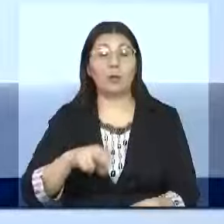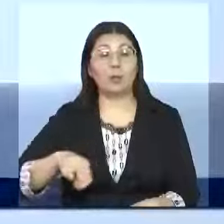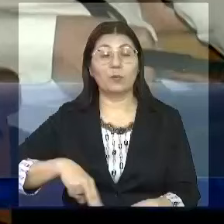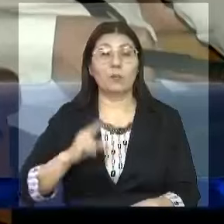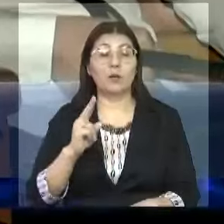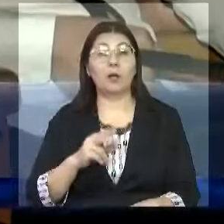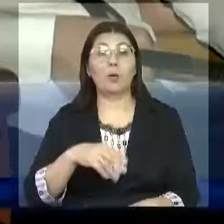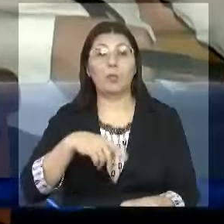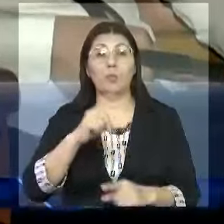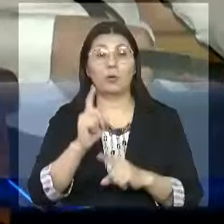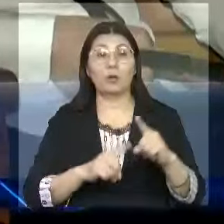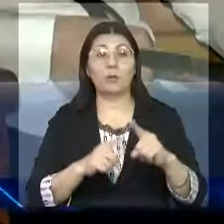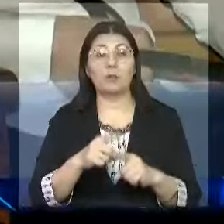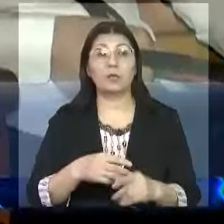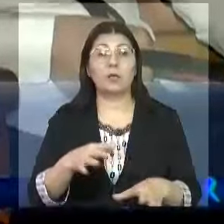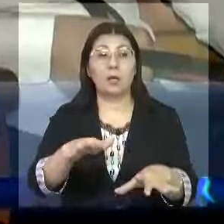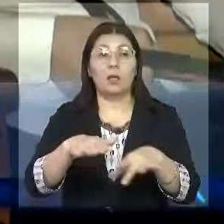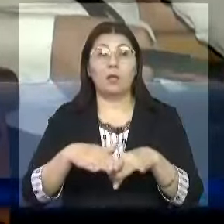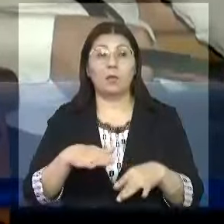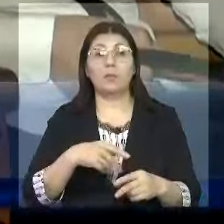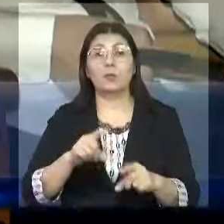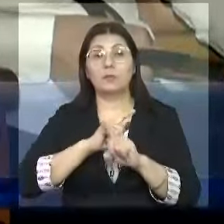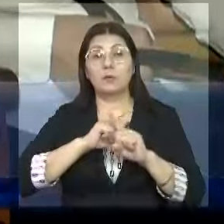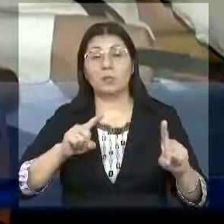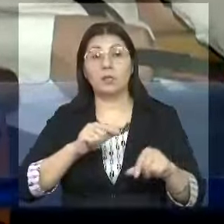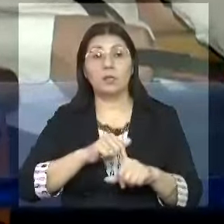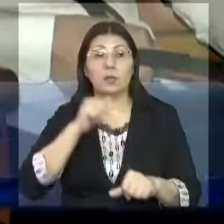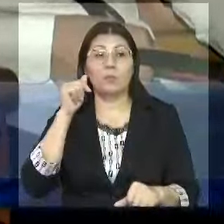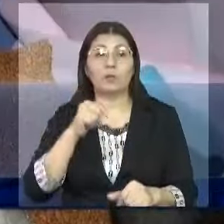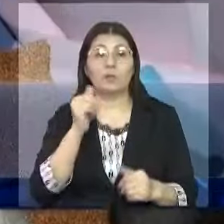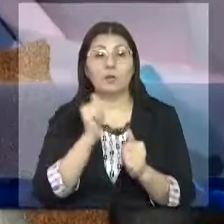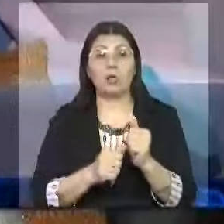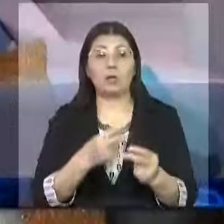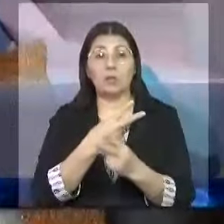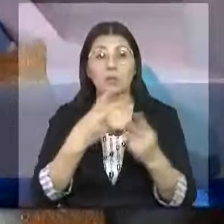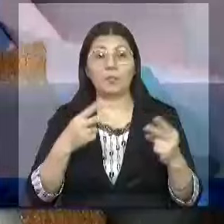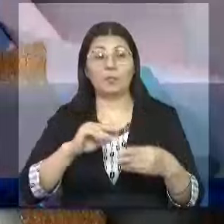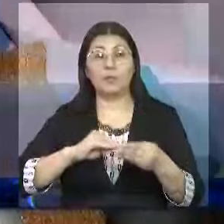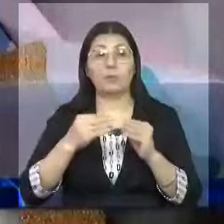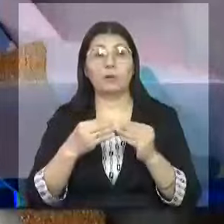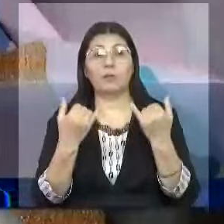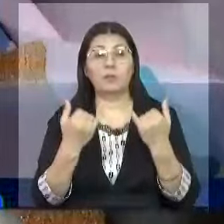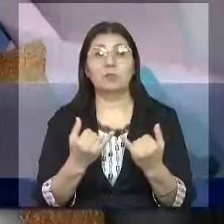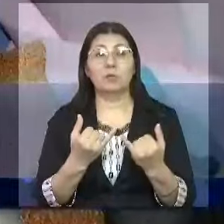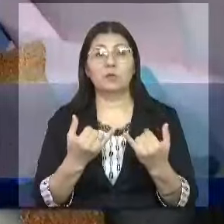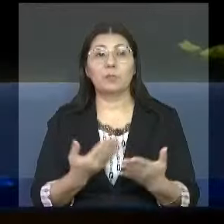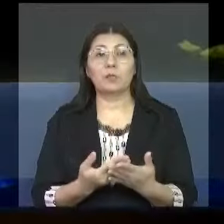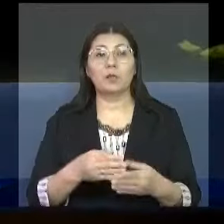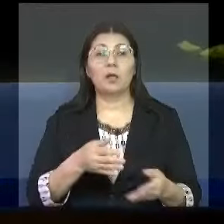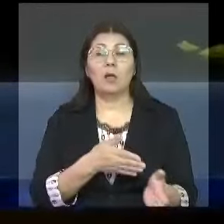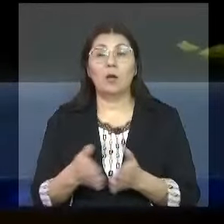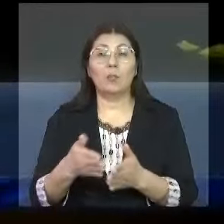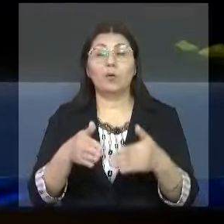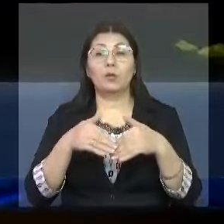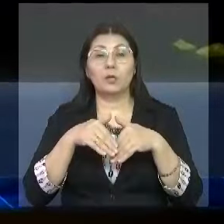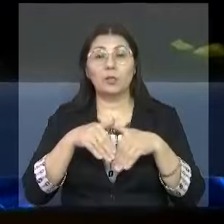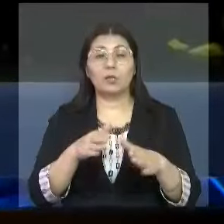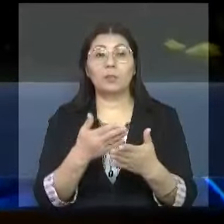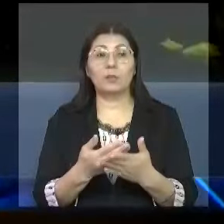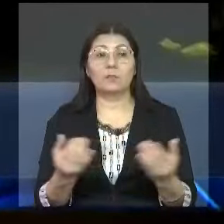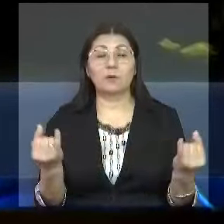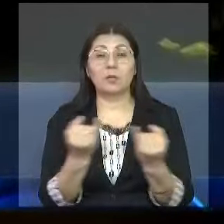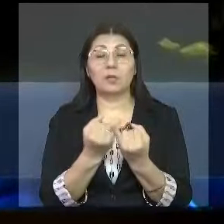родитель зрители остались под большим впечатлением каждый из них увидел актуальные проблемы современности А также пути их решение приглашённым